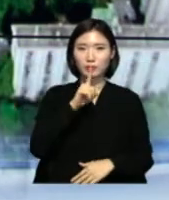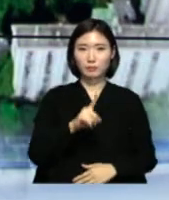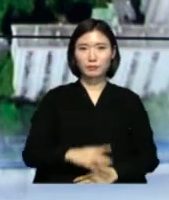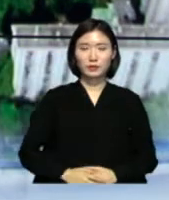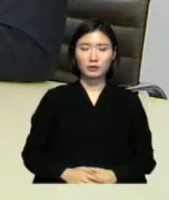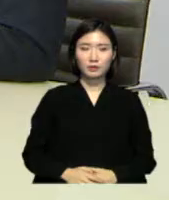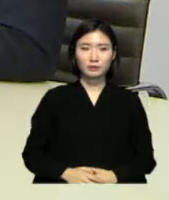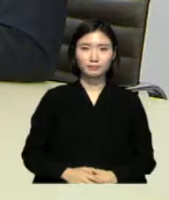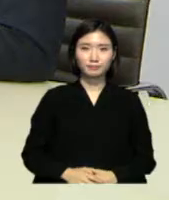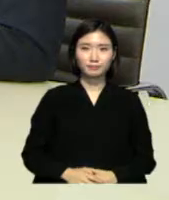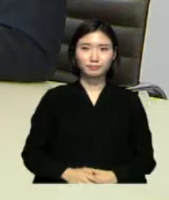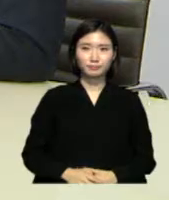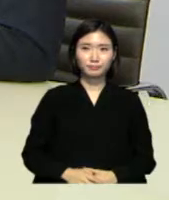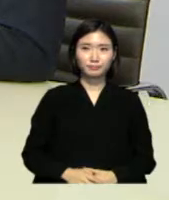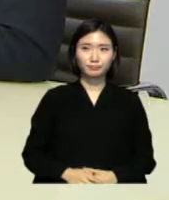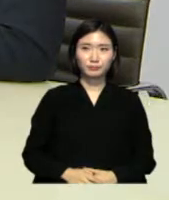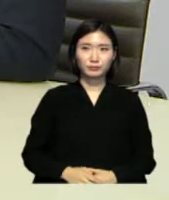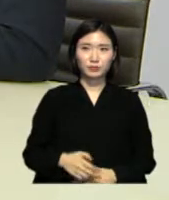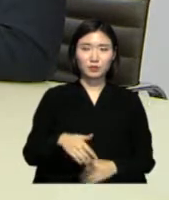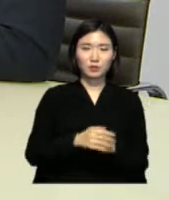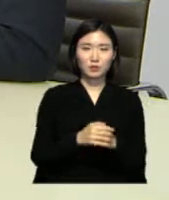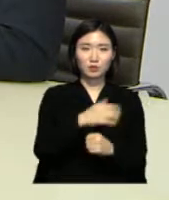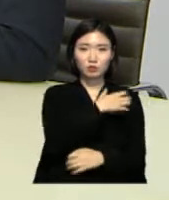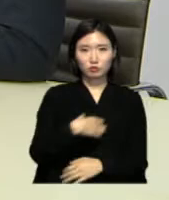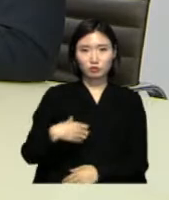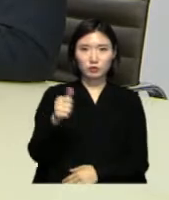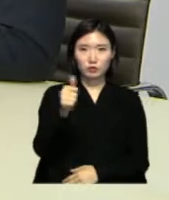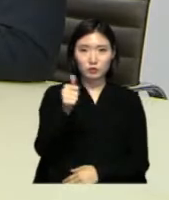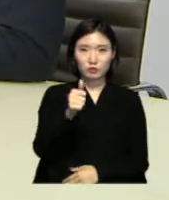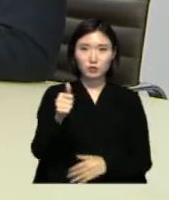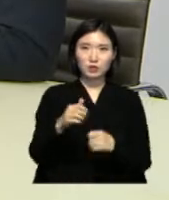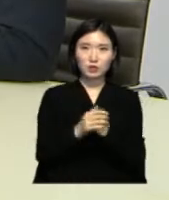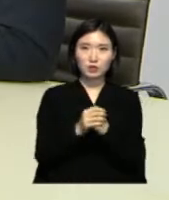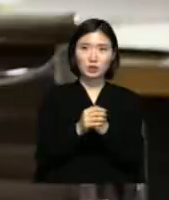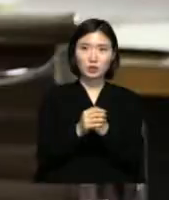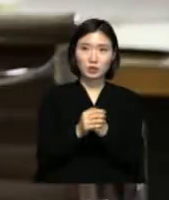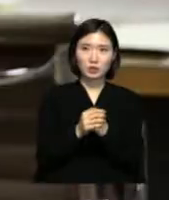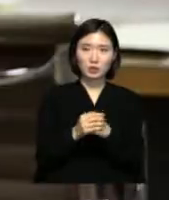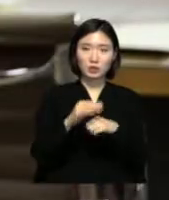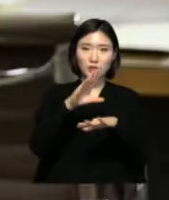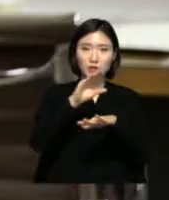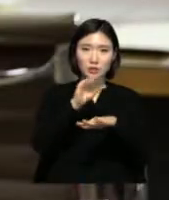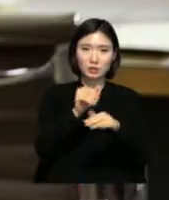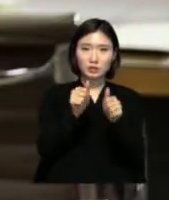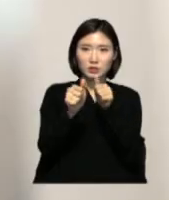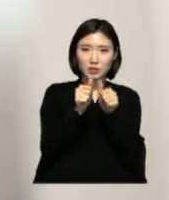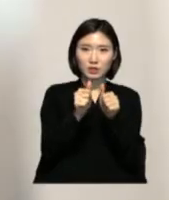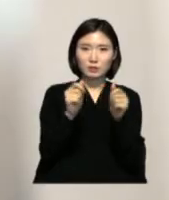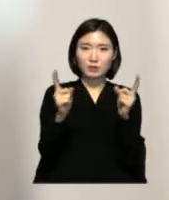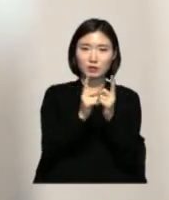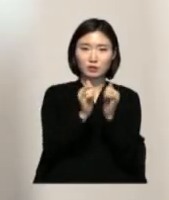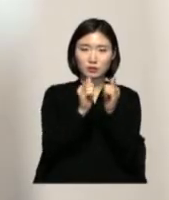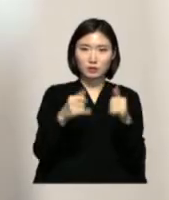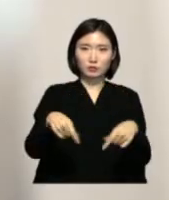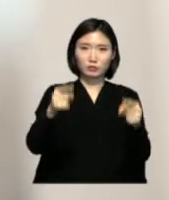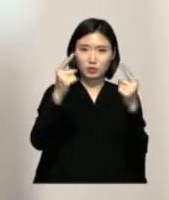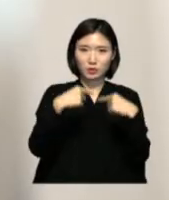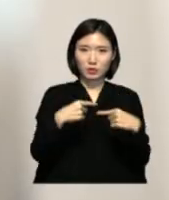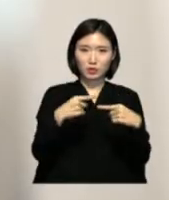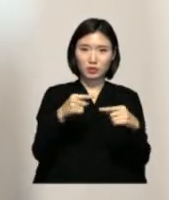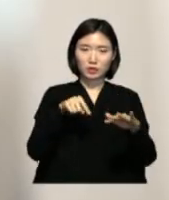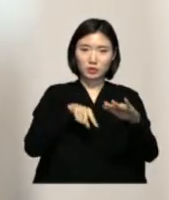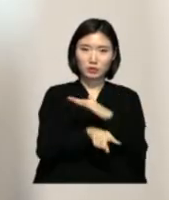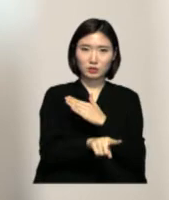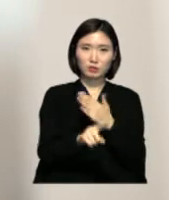기자입니다. 조은희 서초구청장은 서울경기케이블TV 기자가 만난 사람들의 출연에 경부간선도로